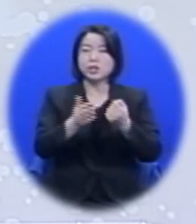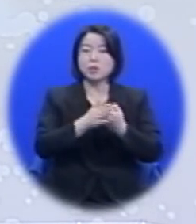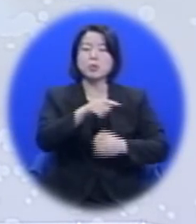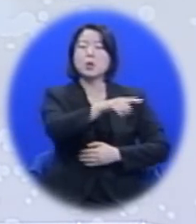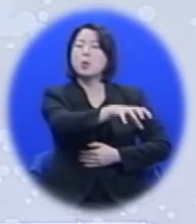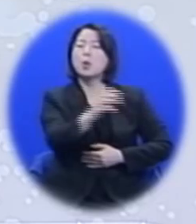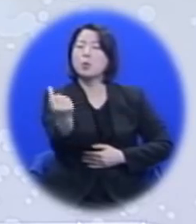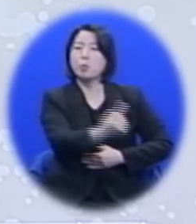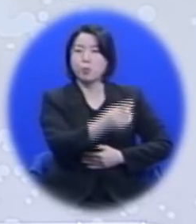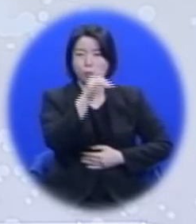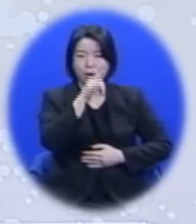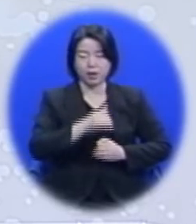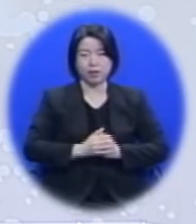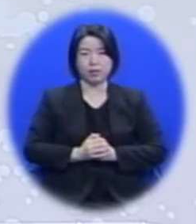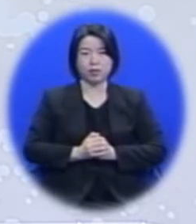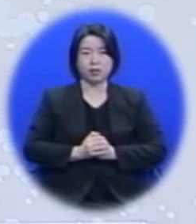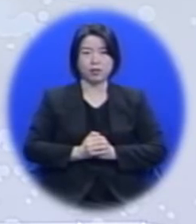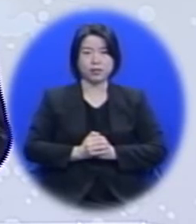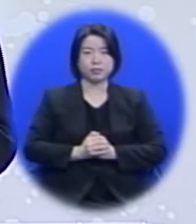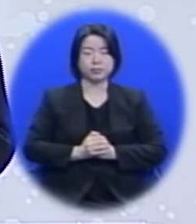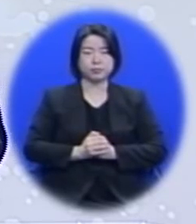왔다.